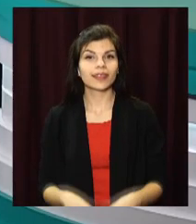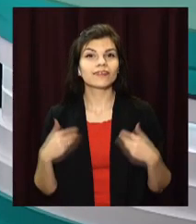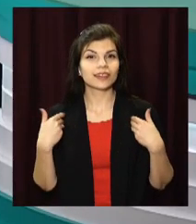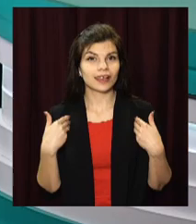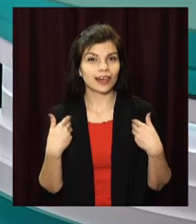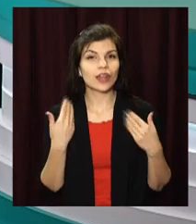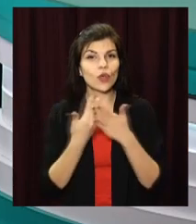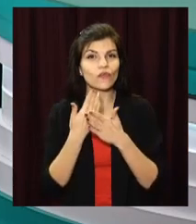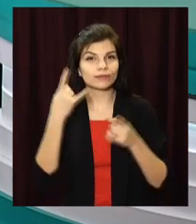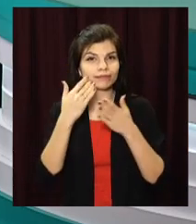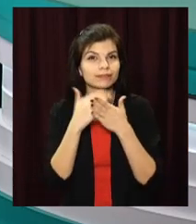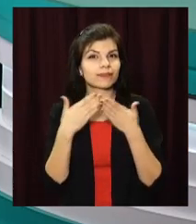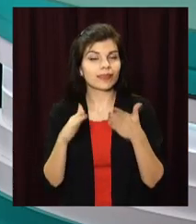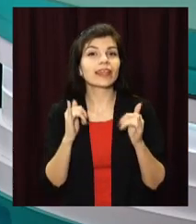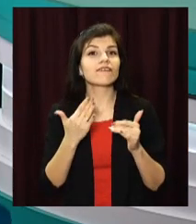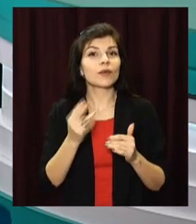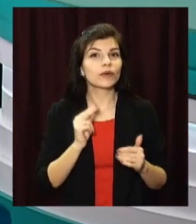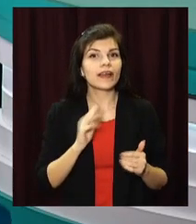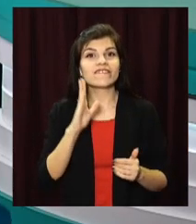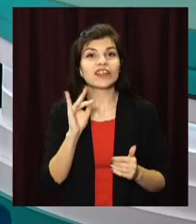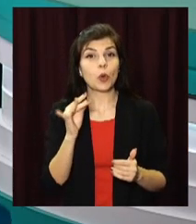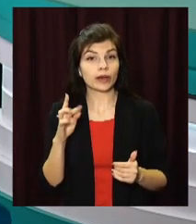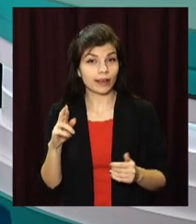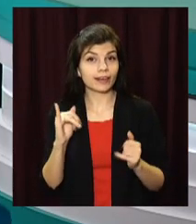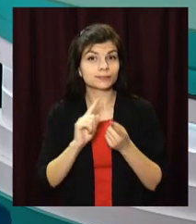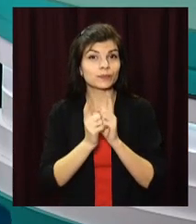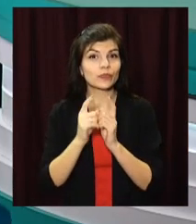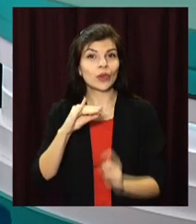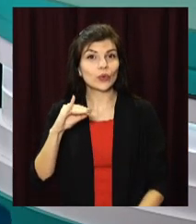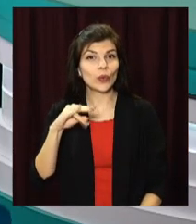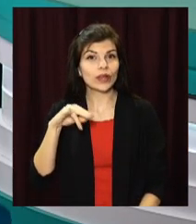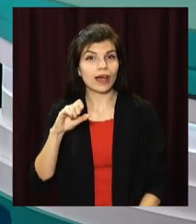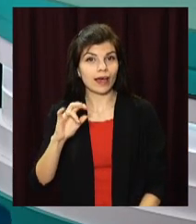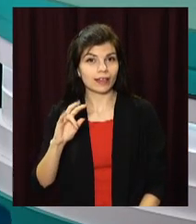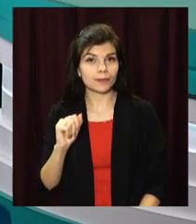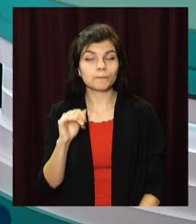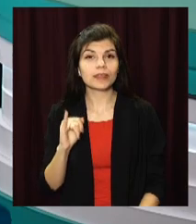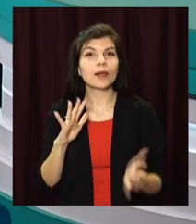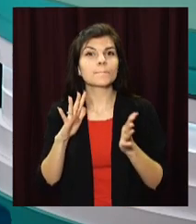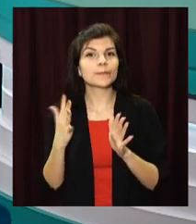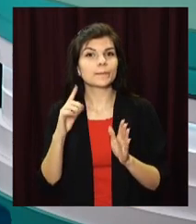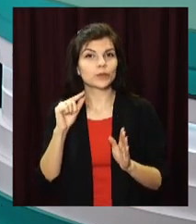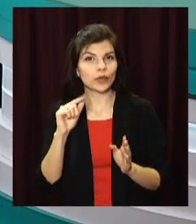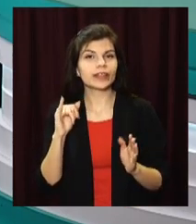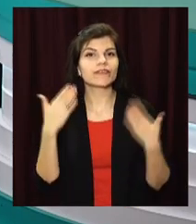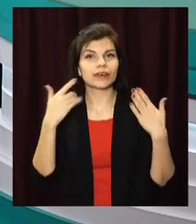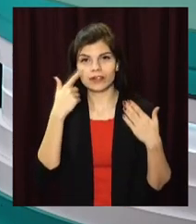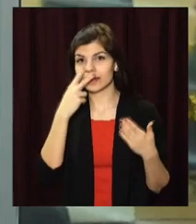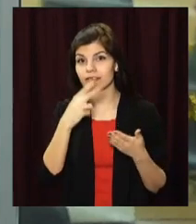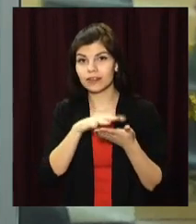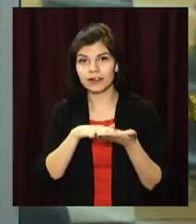Вітаю, новини на відкритому. Для вас працюють Вікторія Вахрушина та сурдоперекладачка Юліана Пуговкіна. І про події понеділка та вихідних дивіться